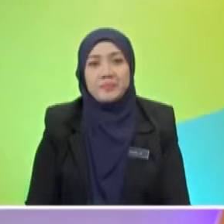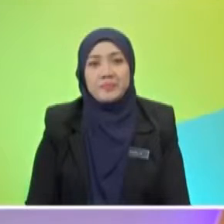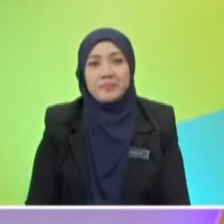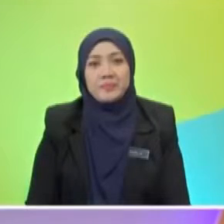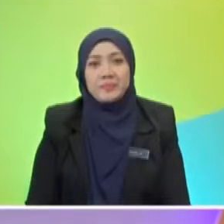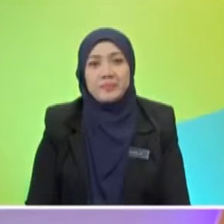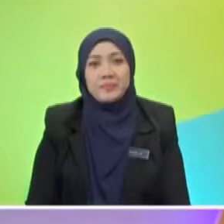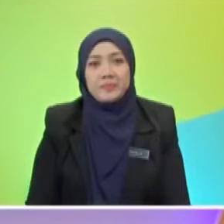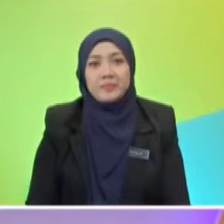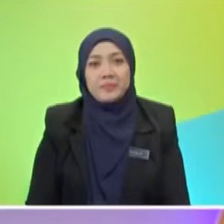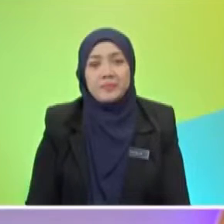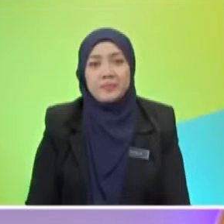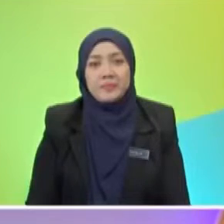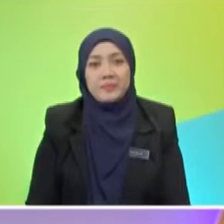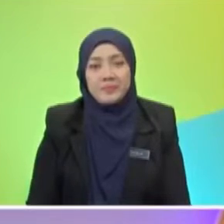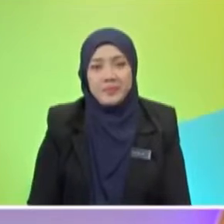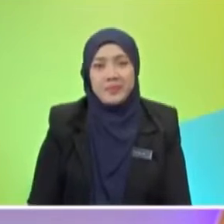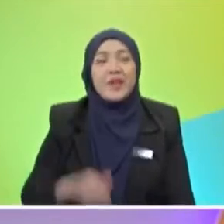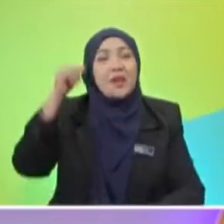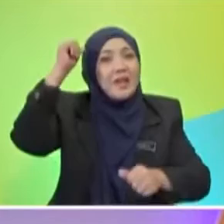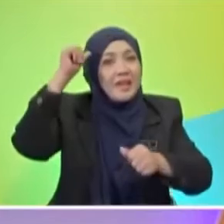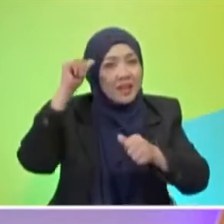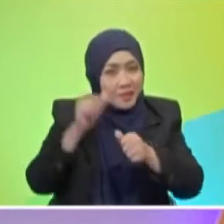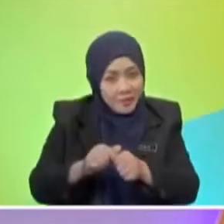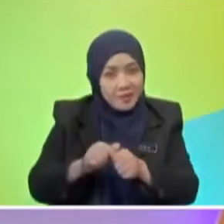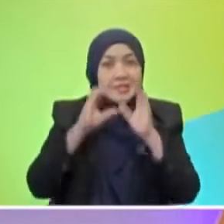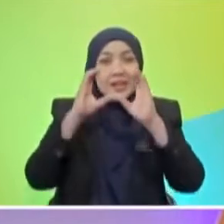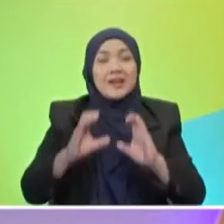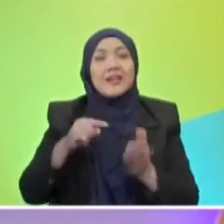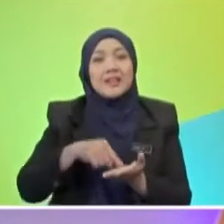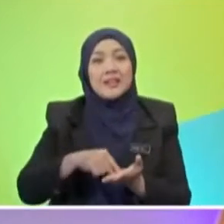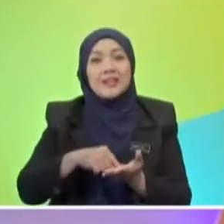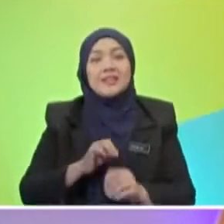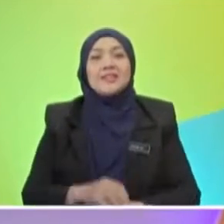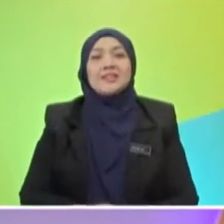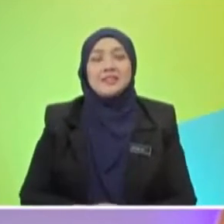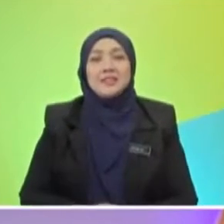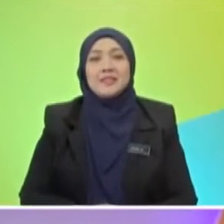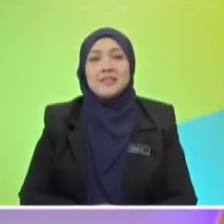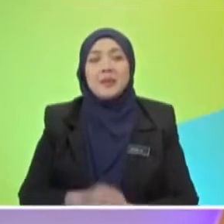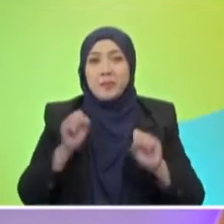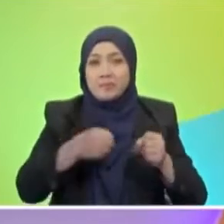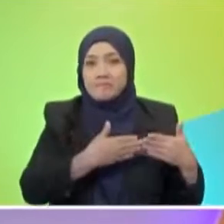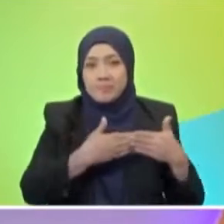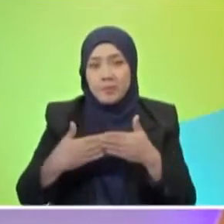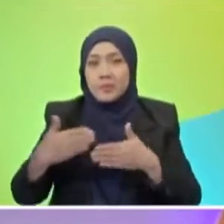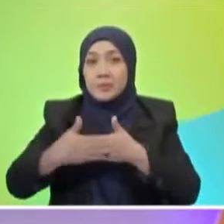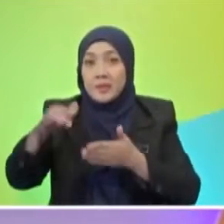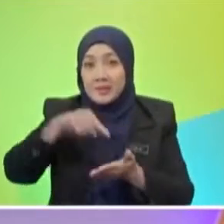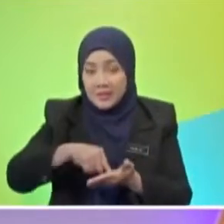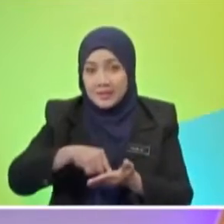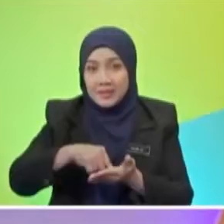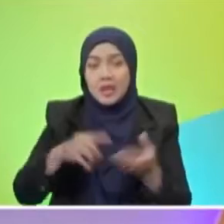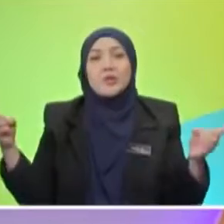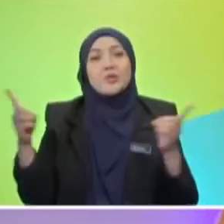cara ini, potong lalu ganti. Tapi kita berhenti berat seketika cikgu. Yeah, untuk lebih banyak perkongsian selepas ini jangan ke